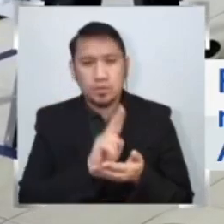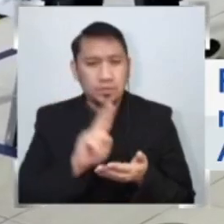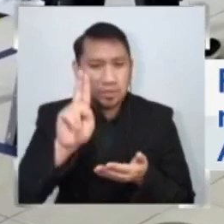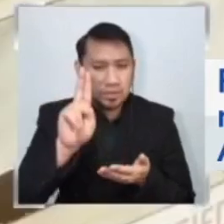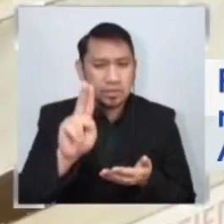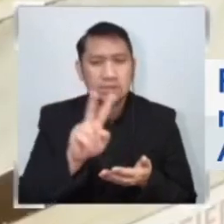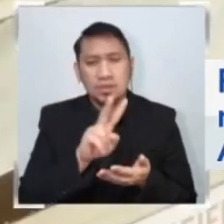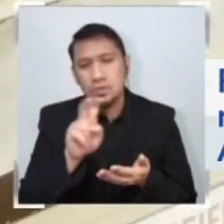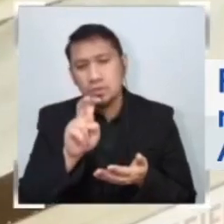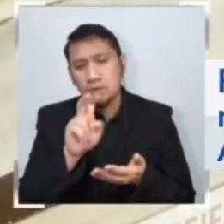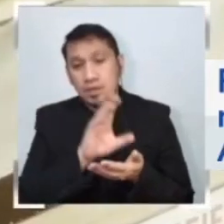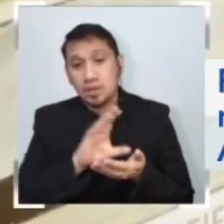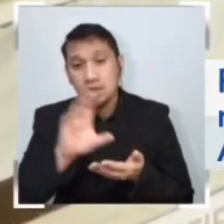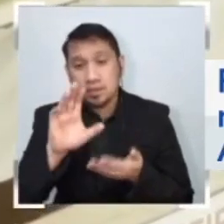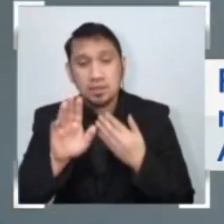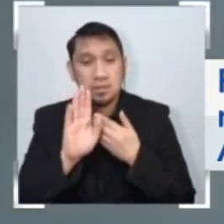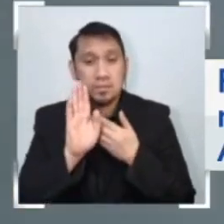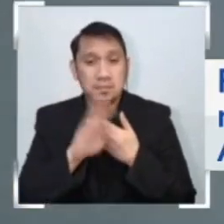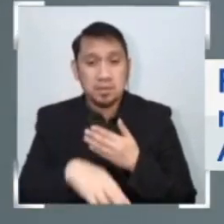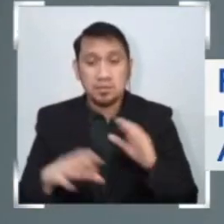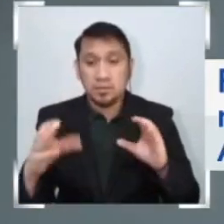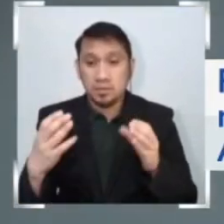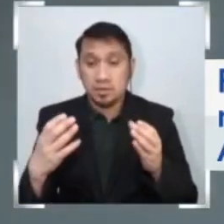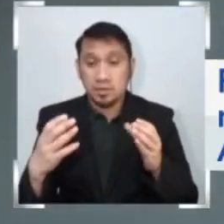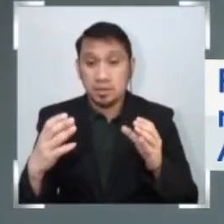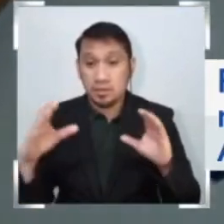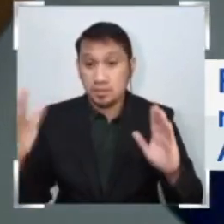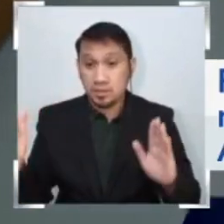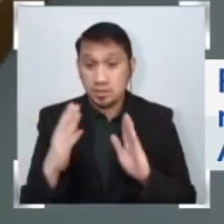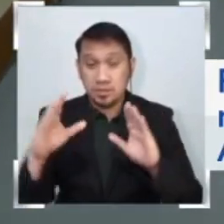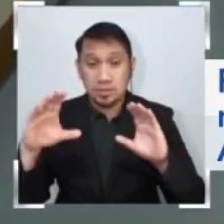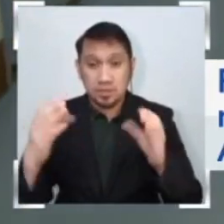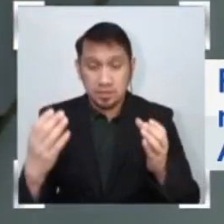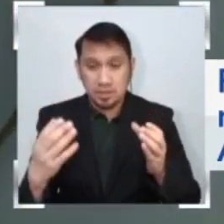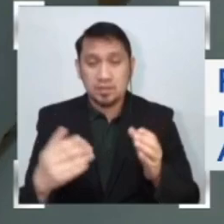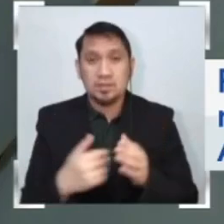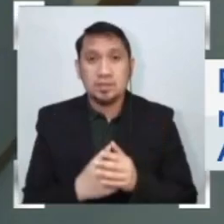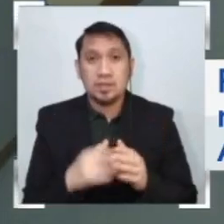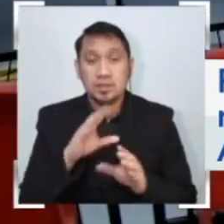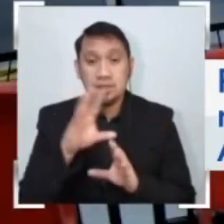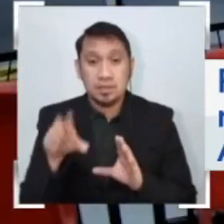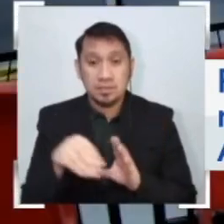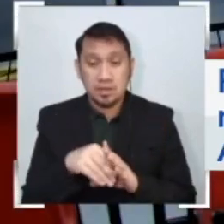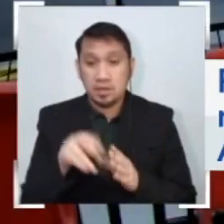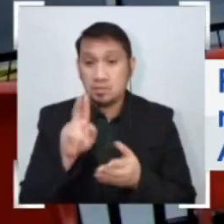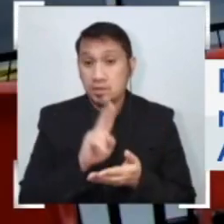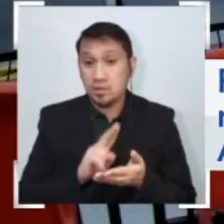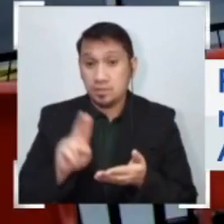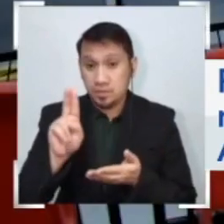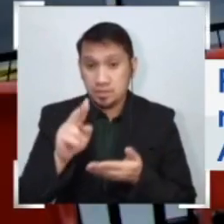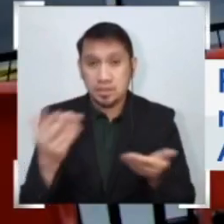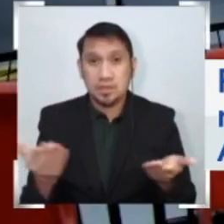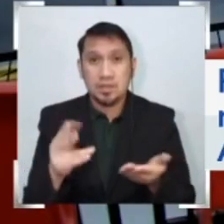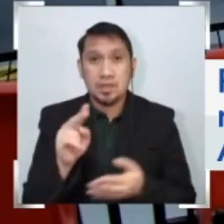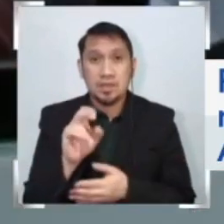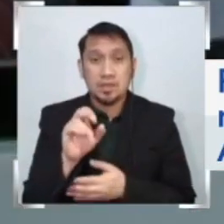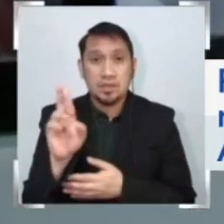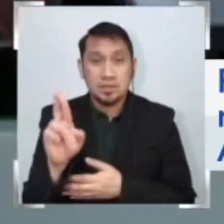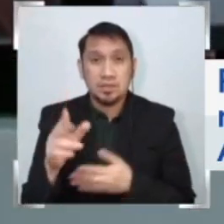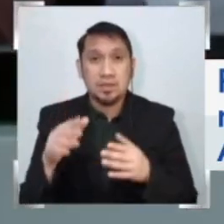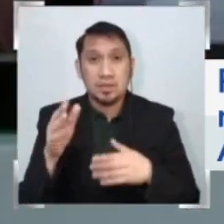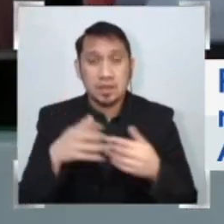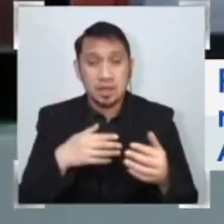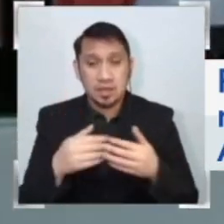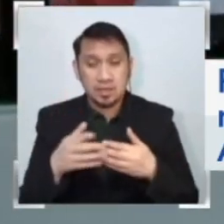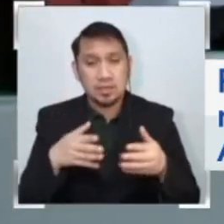sa face-to-face classes ngayong Pebrero. Kasama na rito ang malalaking universidad sa Metro Manila. Pero kahit payagan ang 100% na